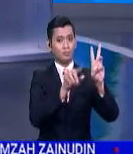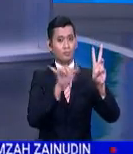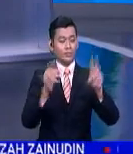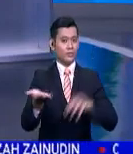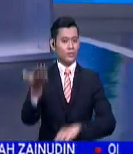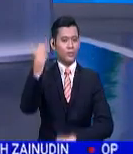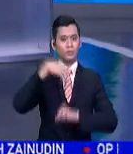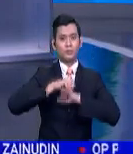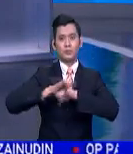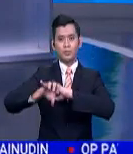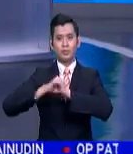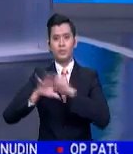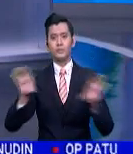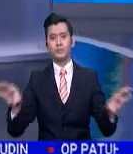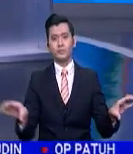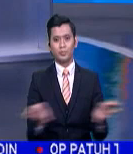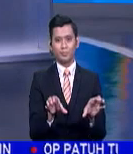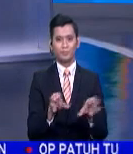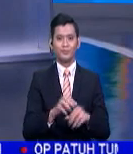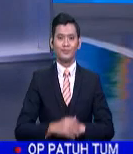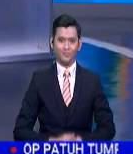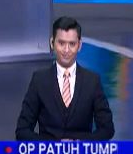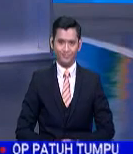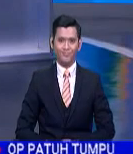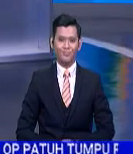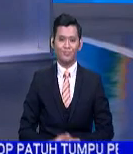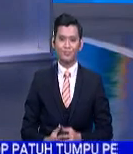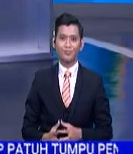Rosli mendapatkan badan berkenaan. Amirul.